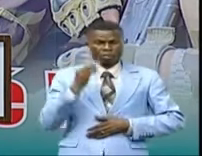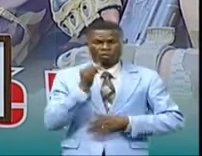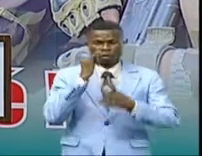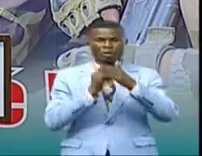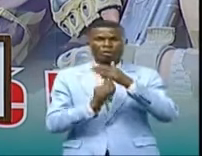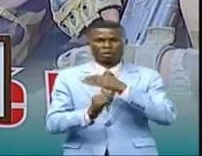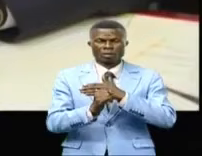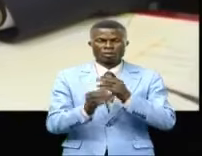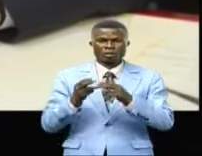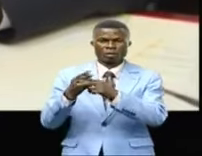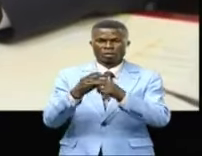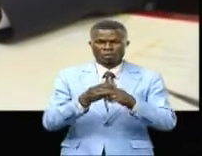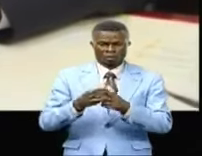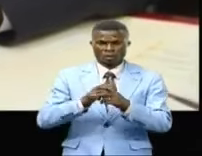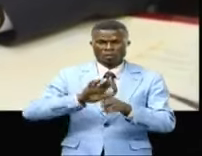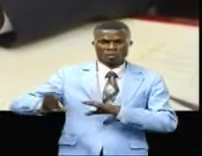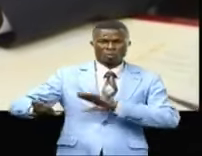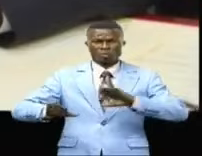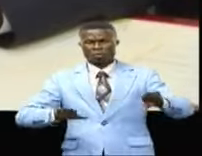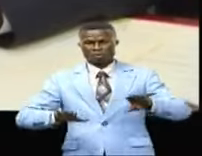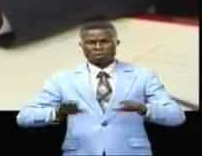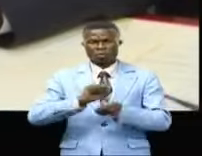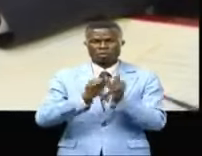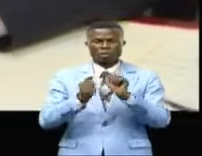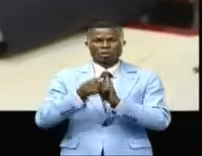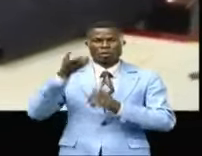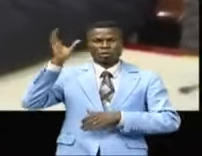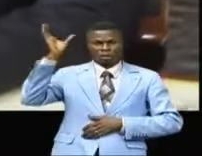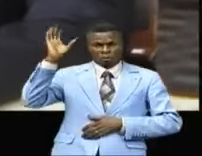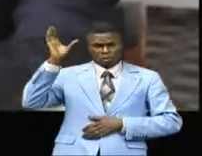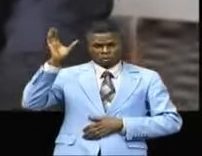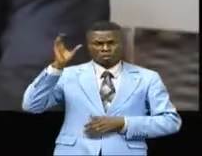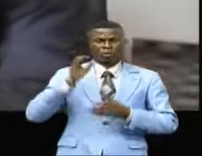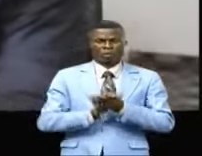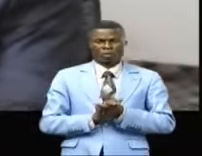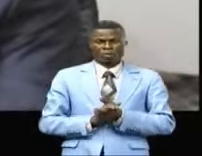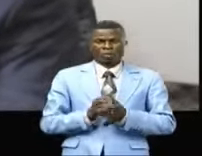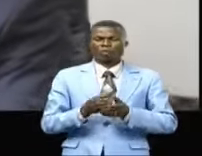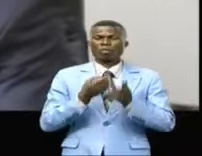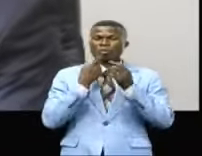l'Intérieur, Sécurité, Décentralisation et Affaires coutumières